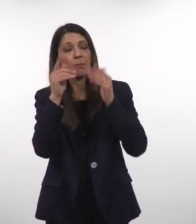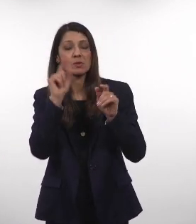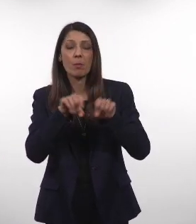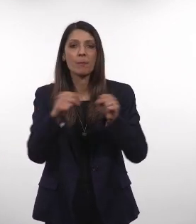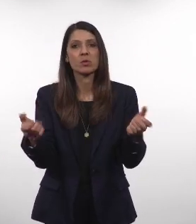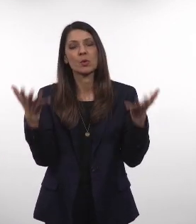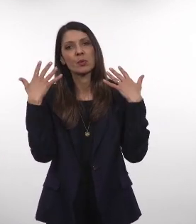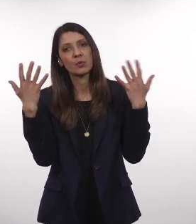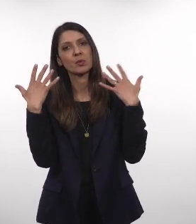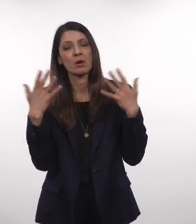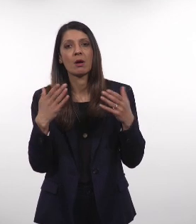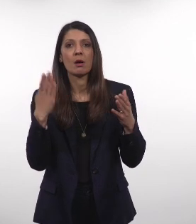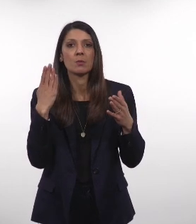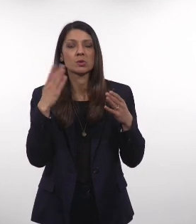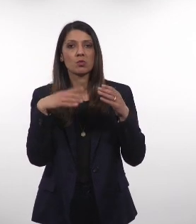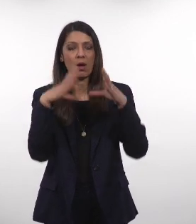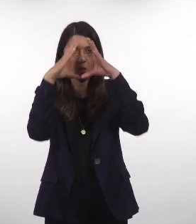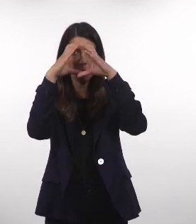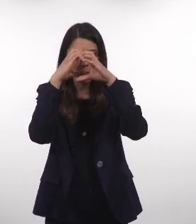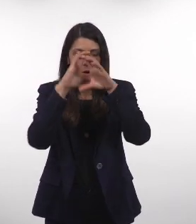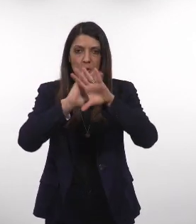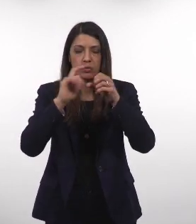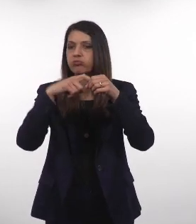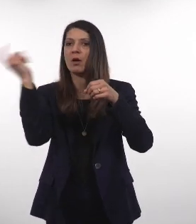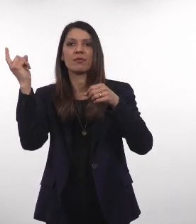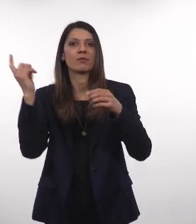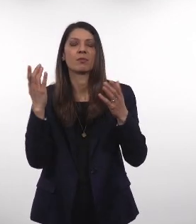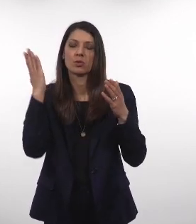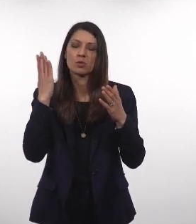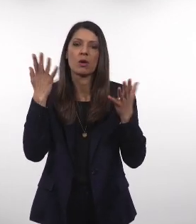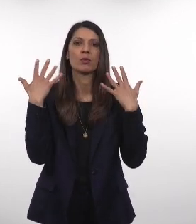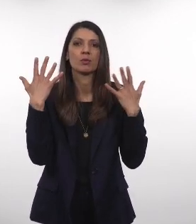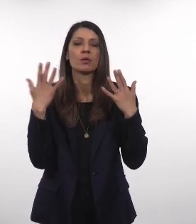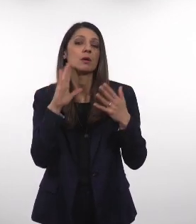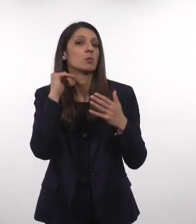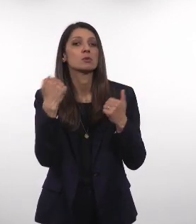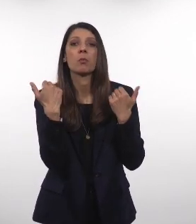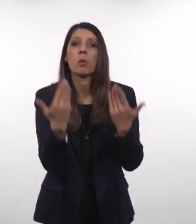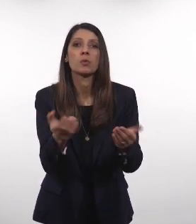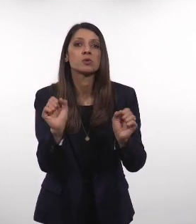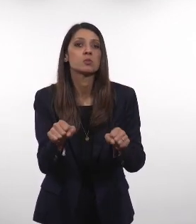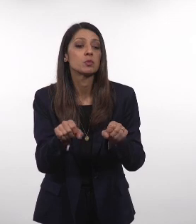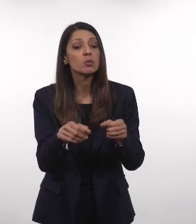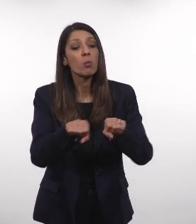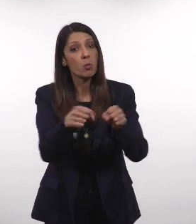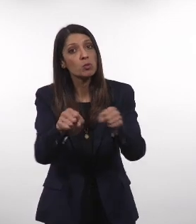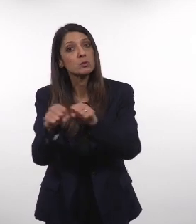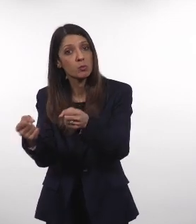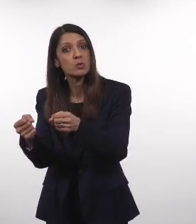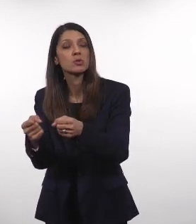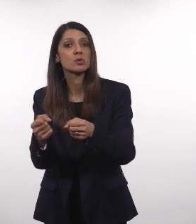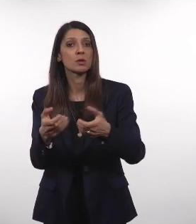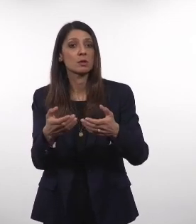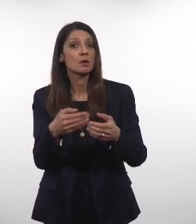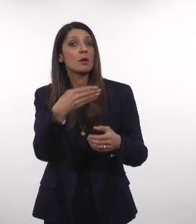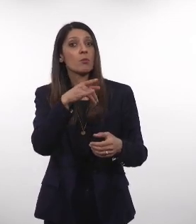de relâcher son attention. Et dans ce cas, on peut proposer de faire des pauses. Et dans le cas de